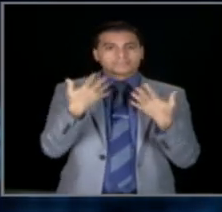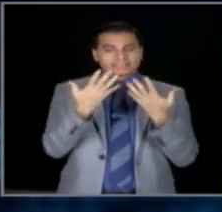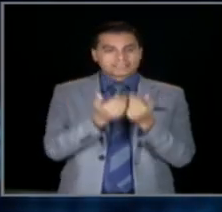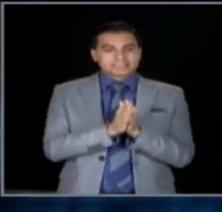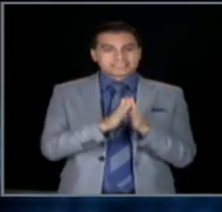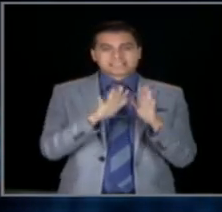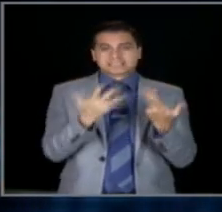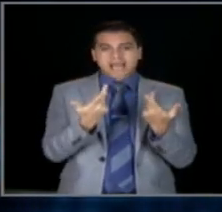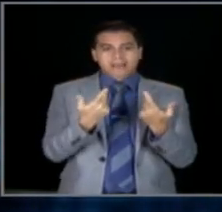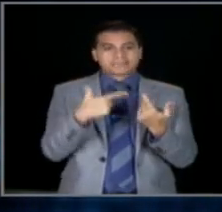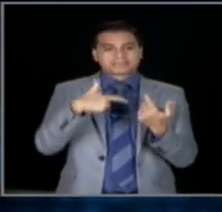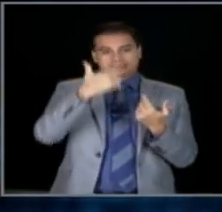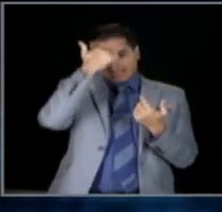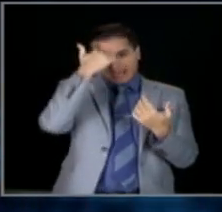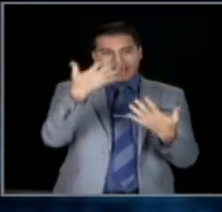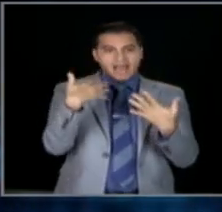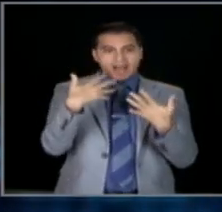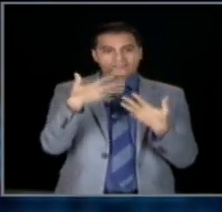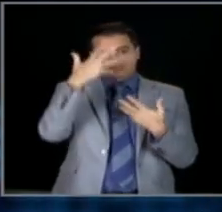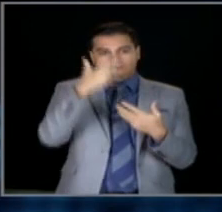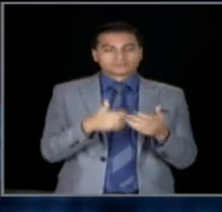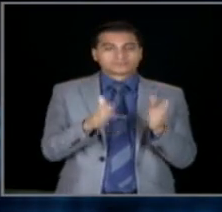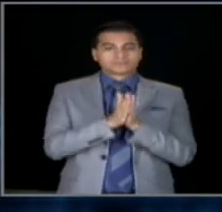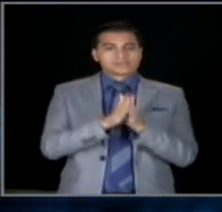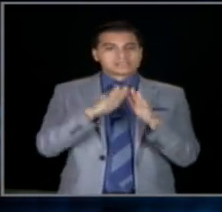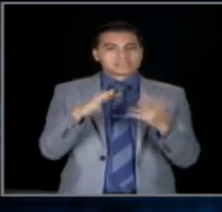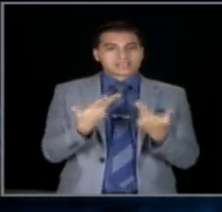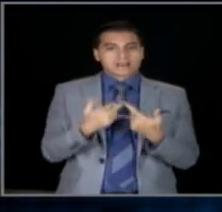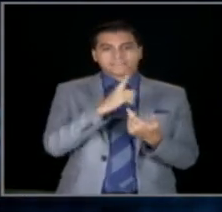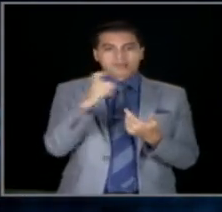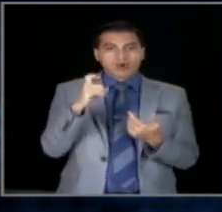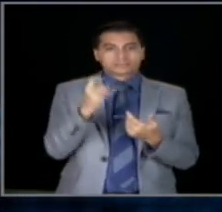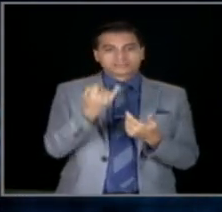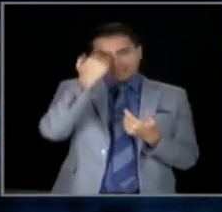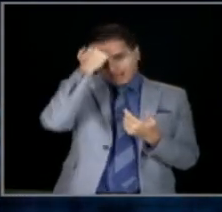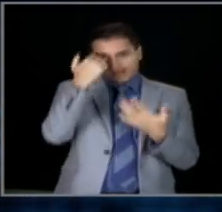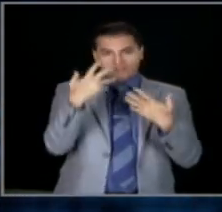جنيه بما يساوي 60,000 جنيه، ويبقى الرصيد لحد دلوقتي